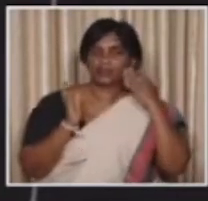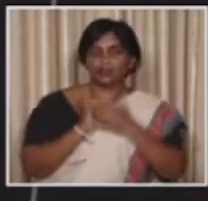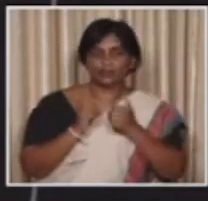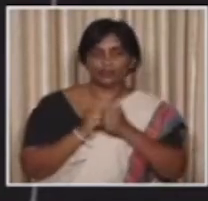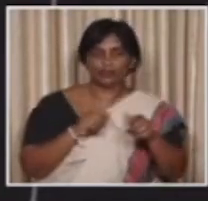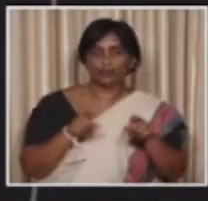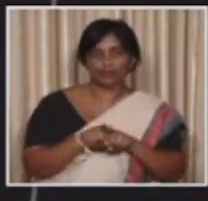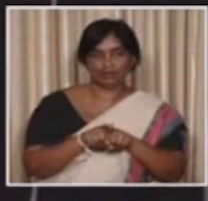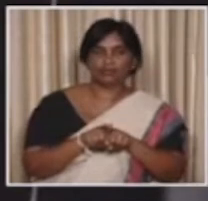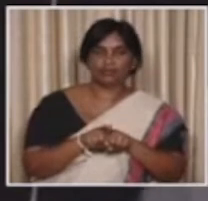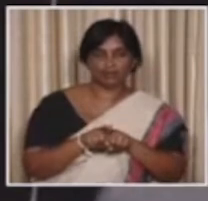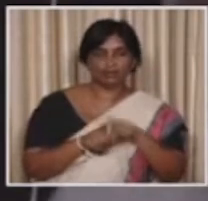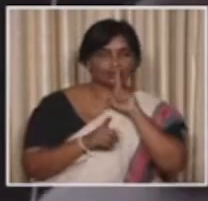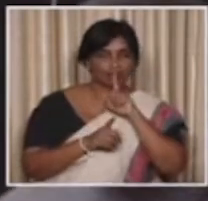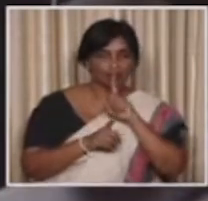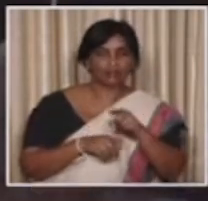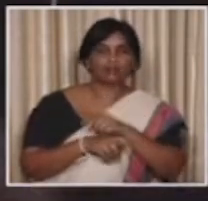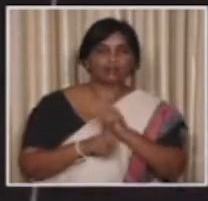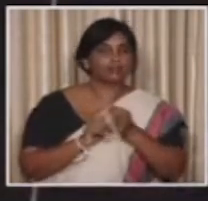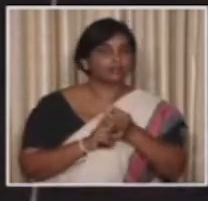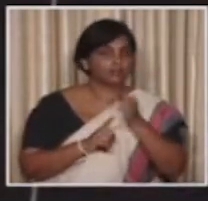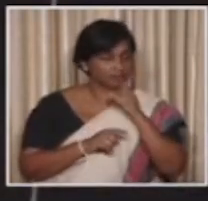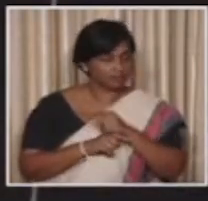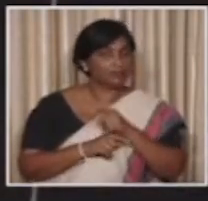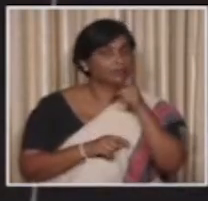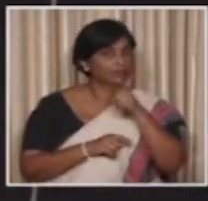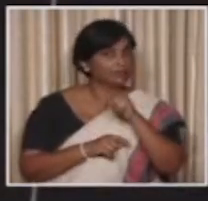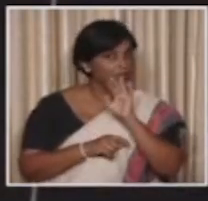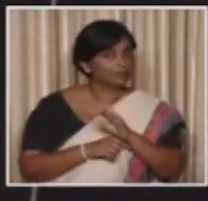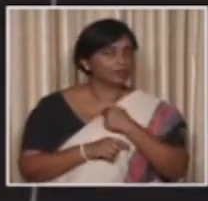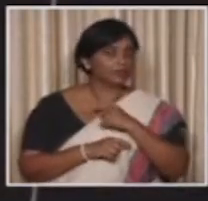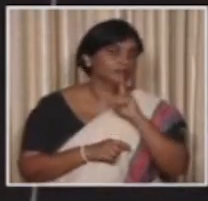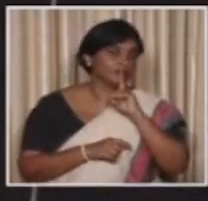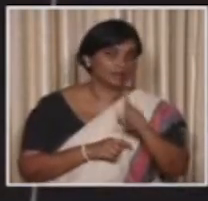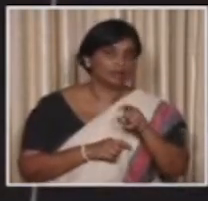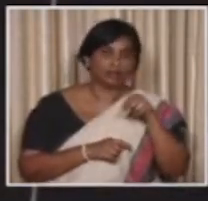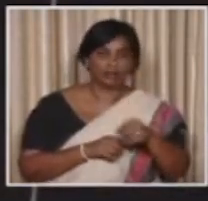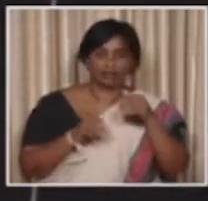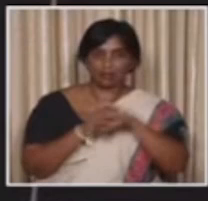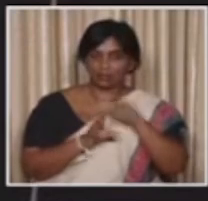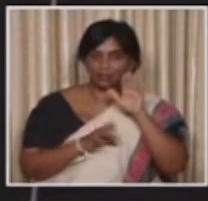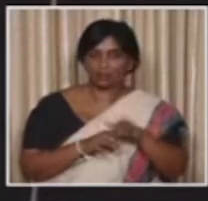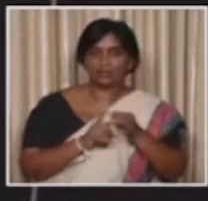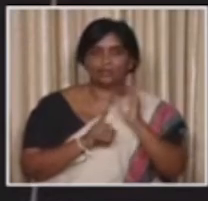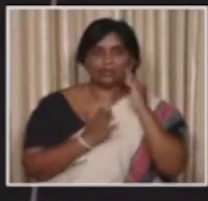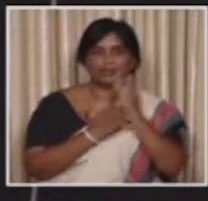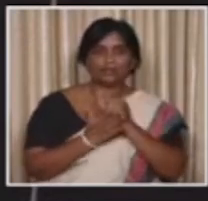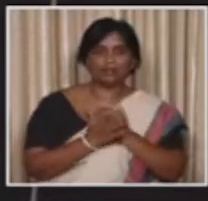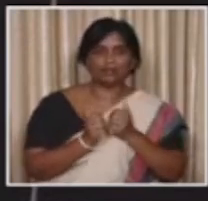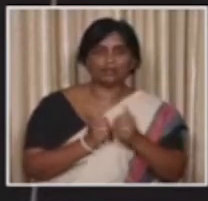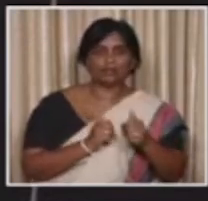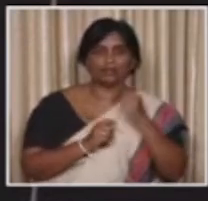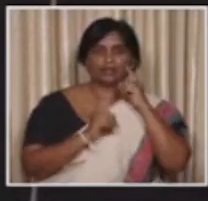ඔබතුමාගේ අවධානය යොමු කරන්න ඒක නිලීම කරනවා. ඒ වගේම ජනාධිපතිතුමනි ඔබතුමාගෙන් ඉල්ලීමක් කරනවාද ඔබතුමා මෙතන ඉන්න නිසා. ජනාධිපතිතුමනි